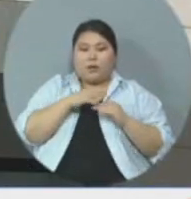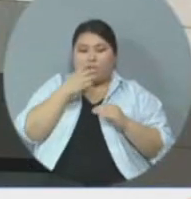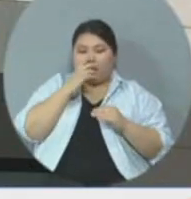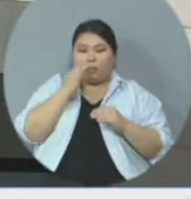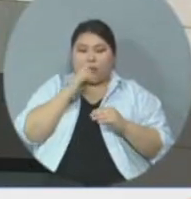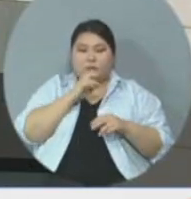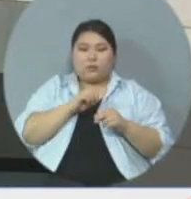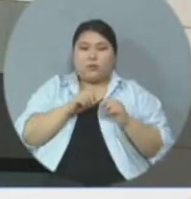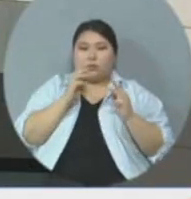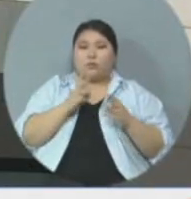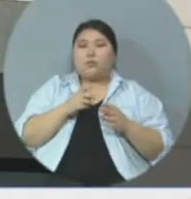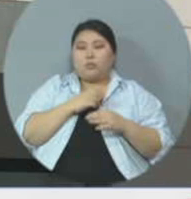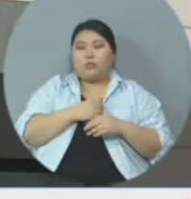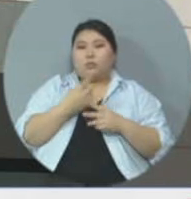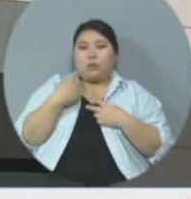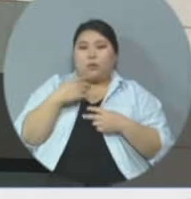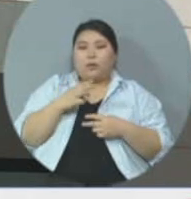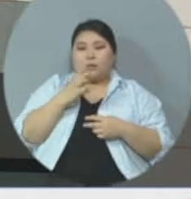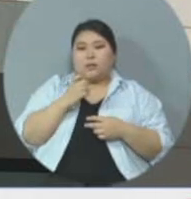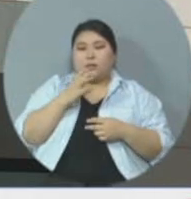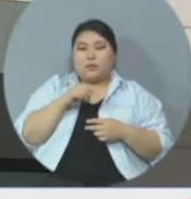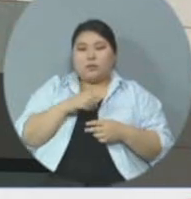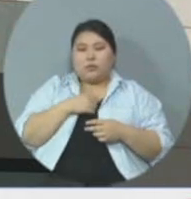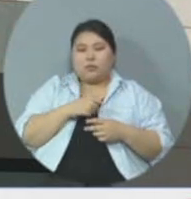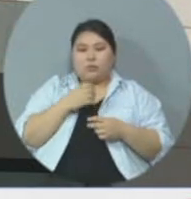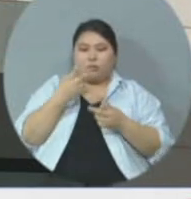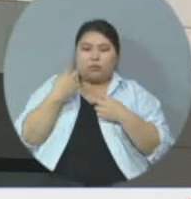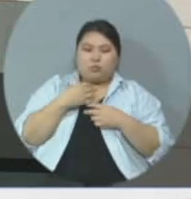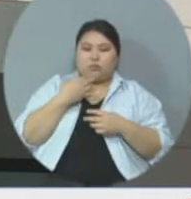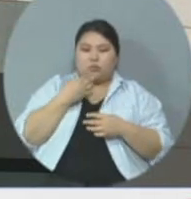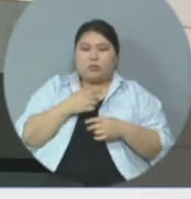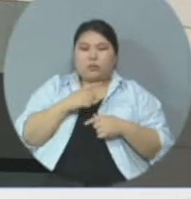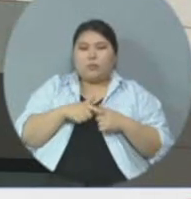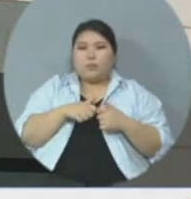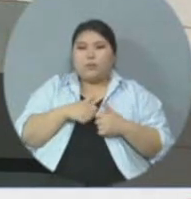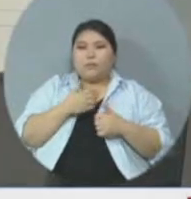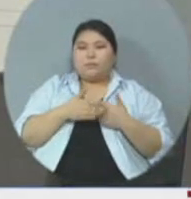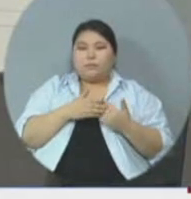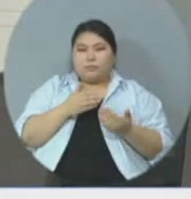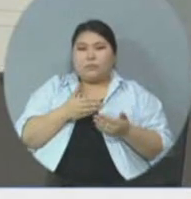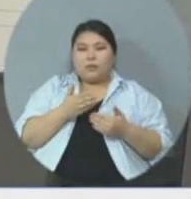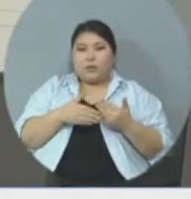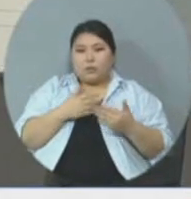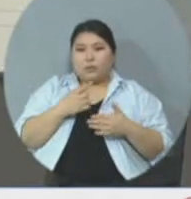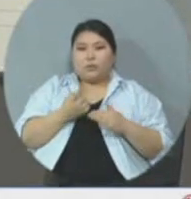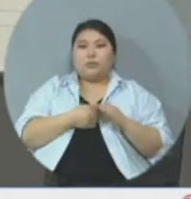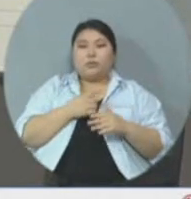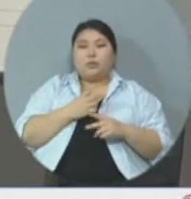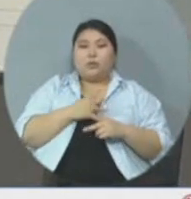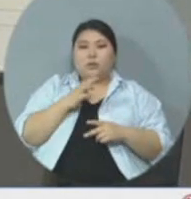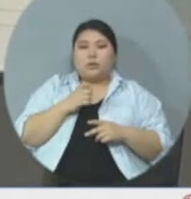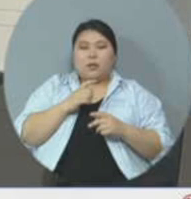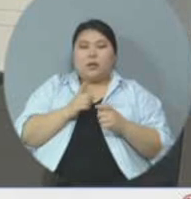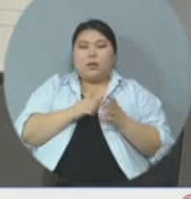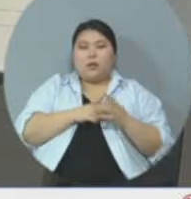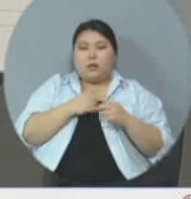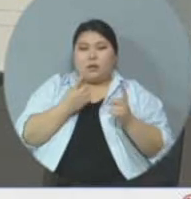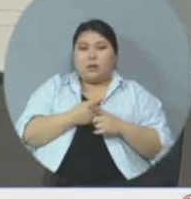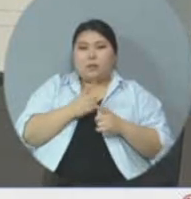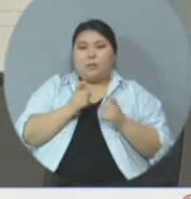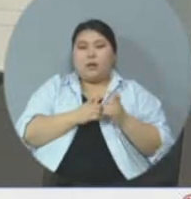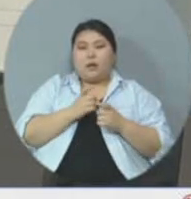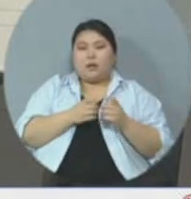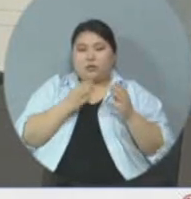үүрэгтэй. Тиймээс цаашид цэц энэ үүргээ шударгаар биелүүлэх боломжийг бий болгохын тулд үндсэн хуулийн цэцэд хэрэг маргаан шийдвэрлэх тухай хууль